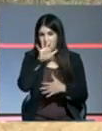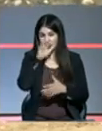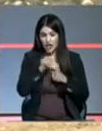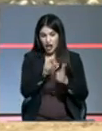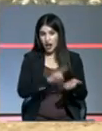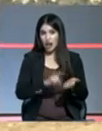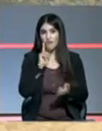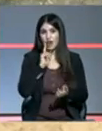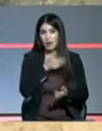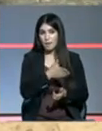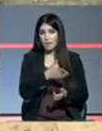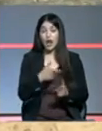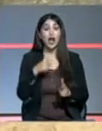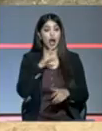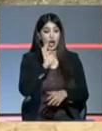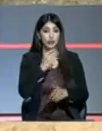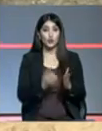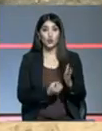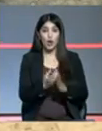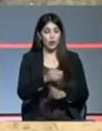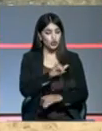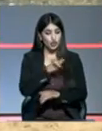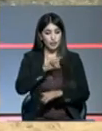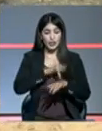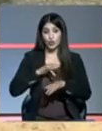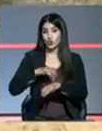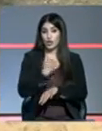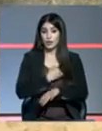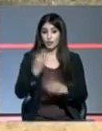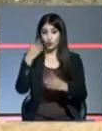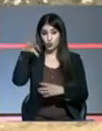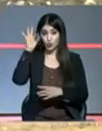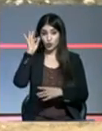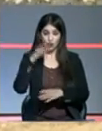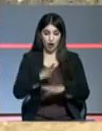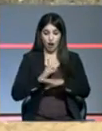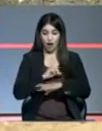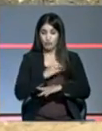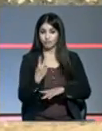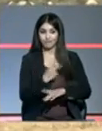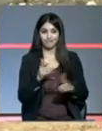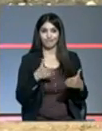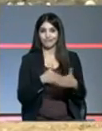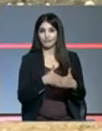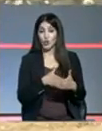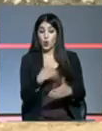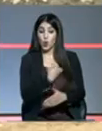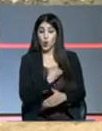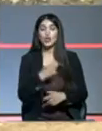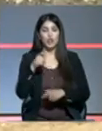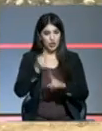بتفاصيله يؤكد ان لا ما زال للارهاب بيننا وان هذه الربوع كانت وستكون